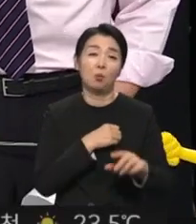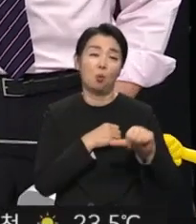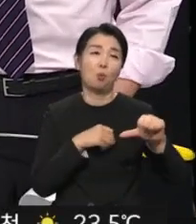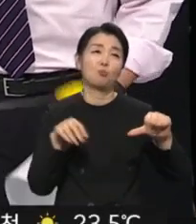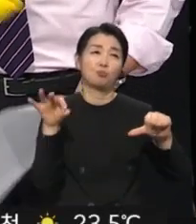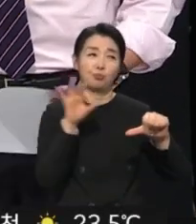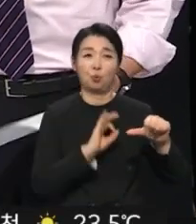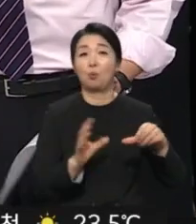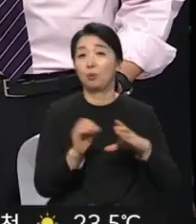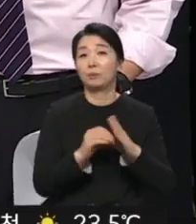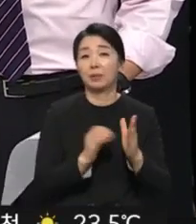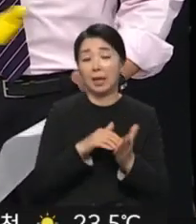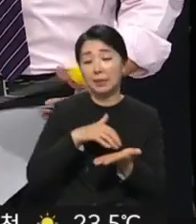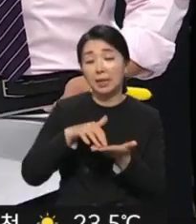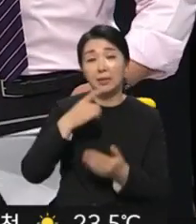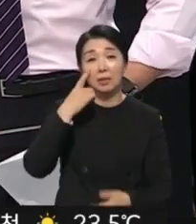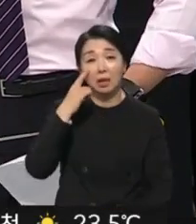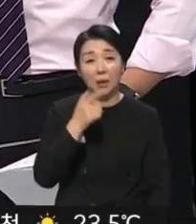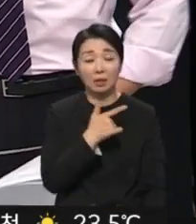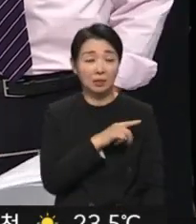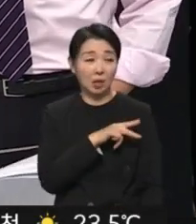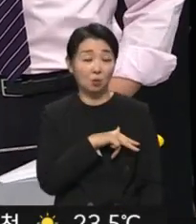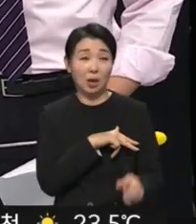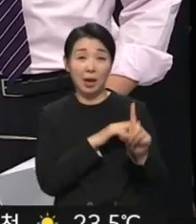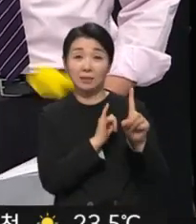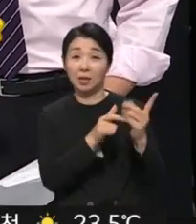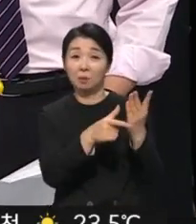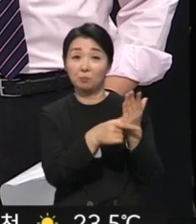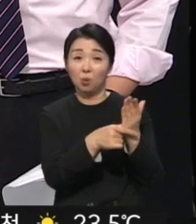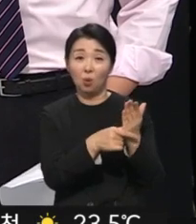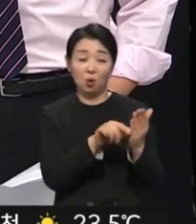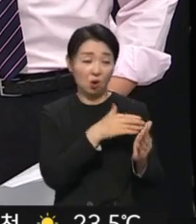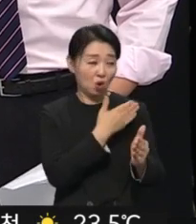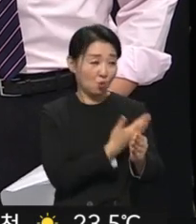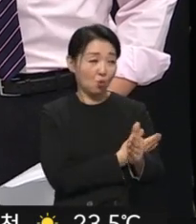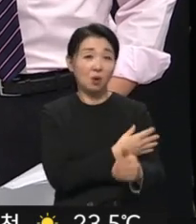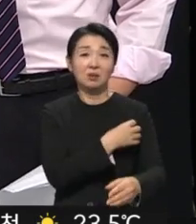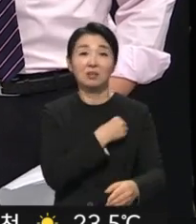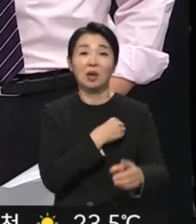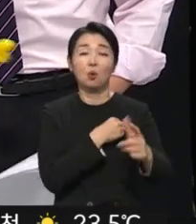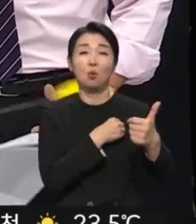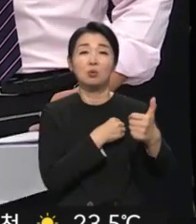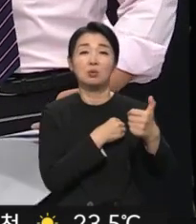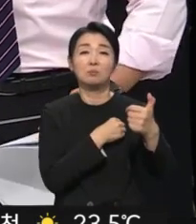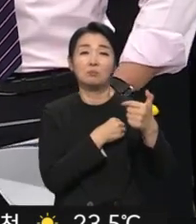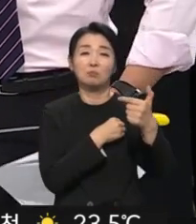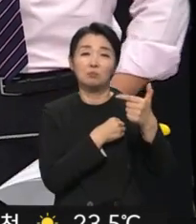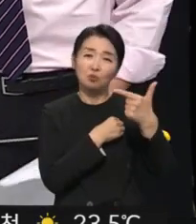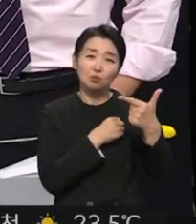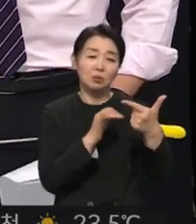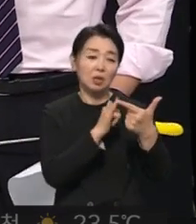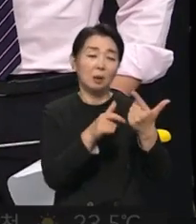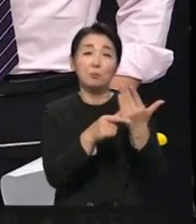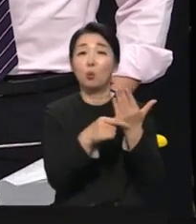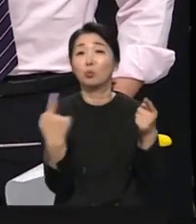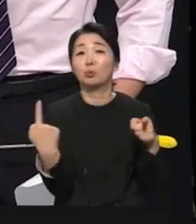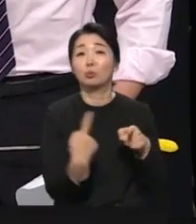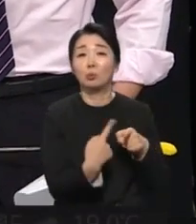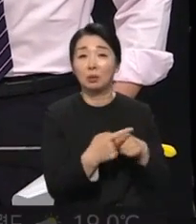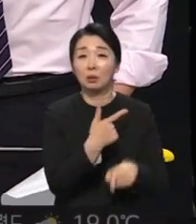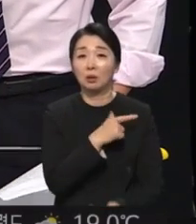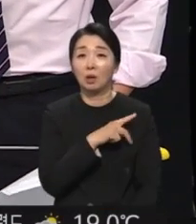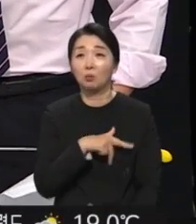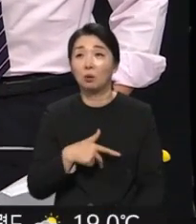하죠. 그럼 계산을 해보면 대의원 1명의 표가 권리당원 약 56명의 표와 맞먹는 셈인데요. 대의원